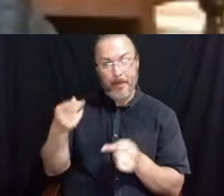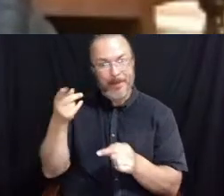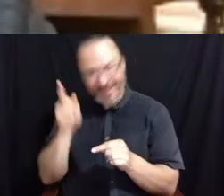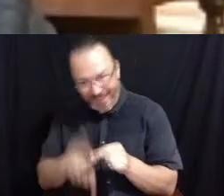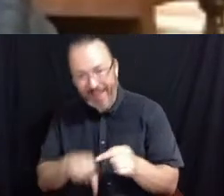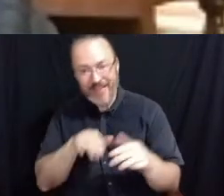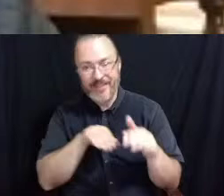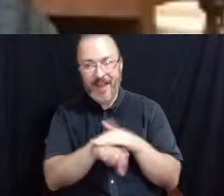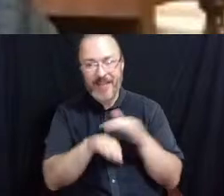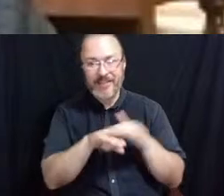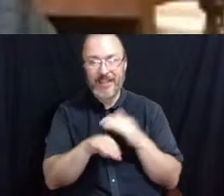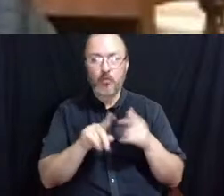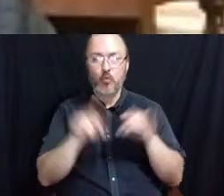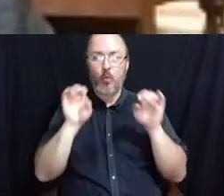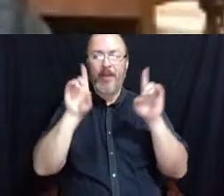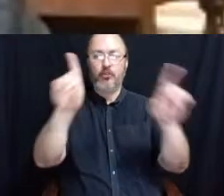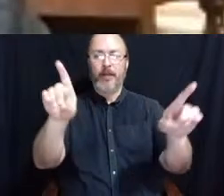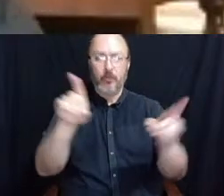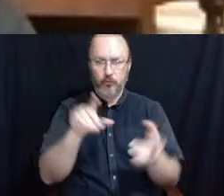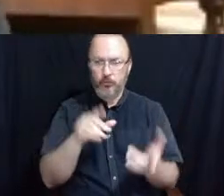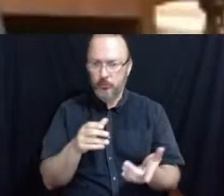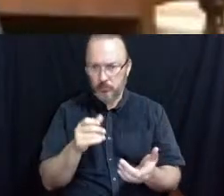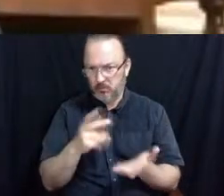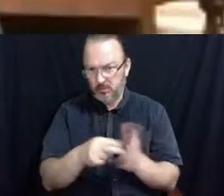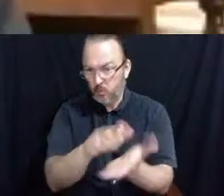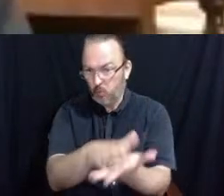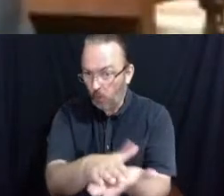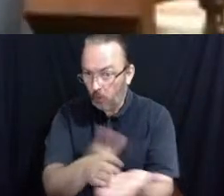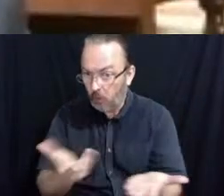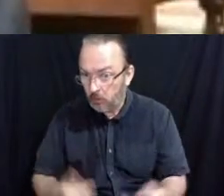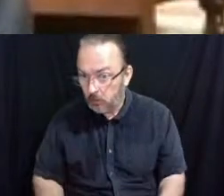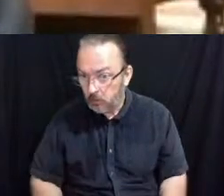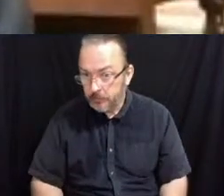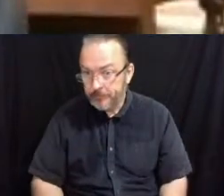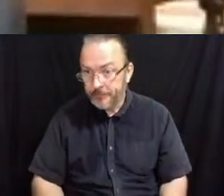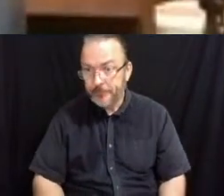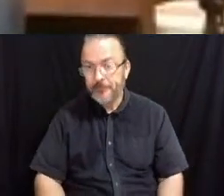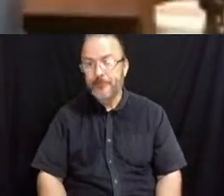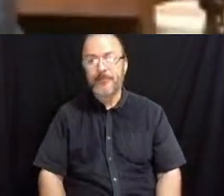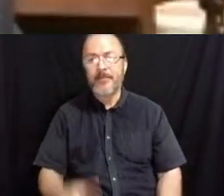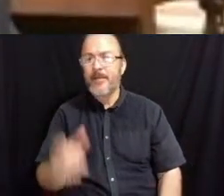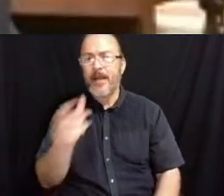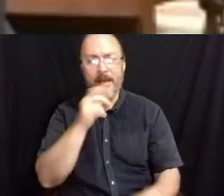certains élèves n'ont aucun moyen d'accès aux institutions d'enseignement.